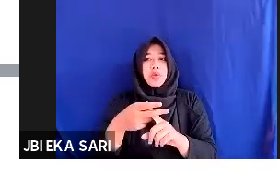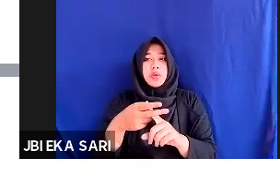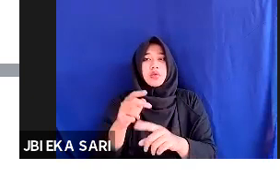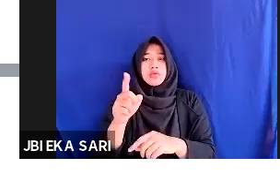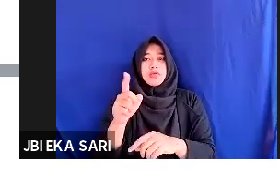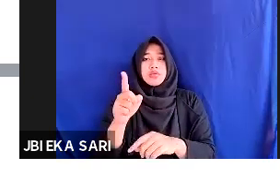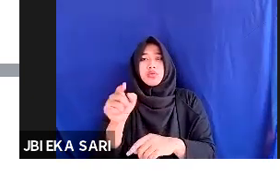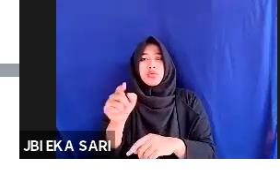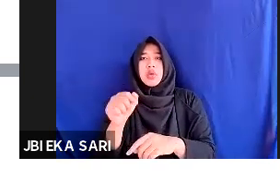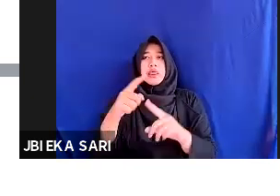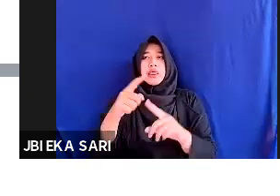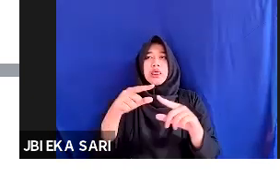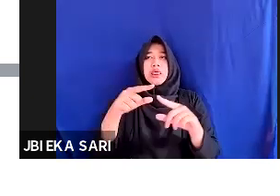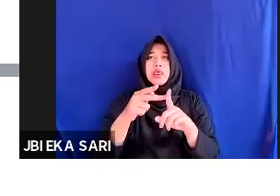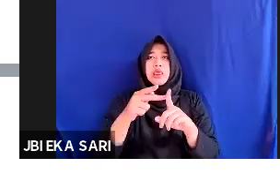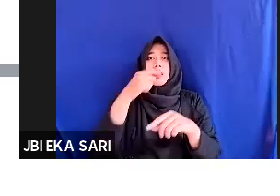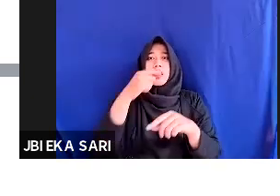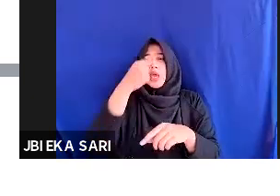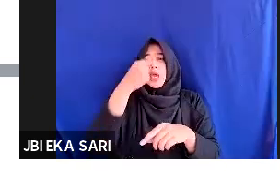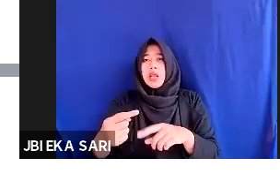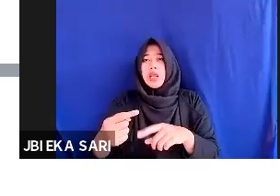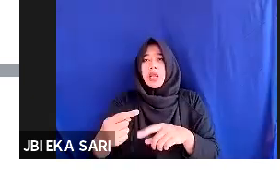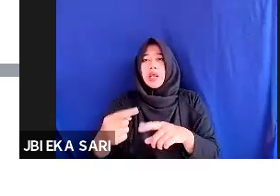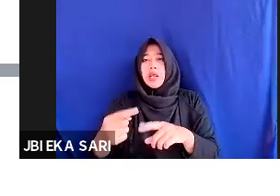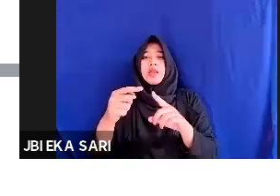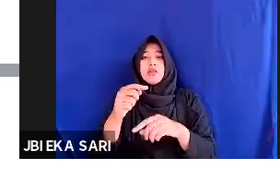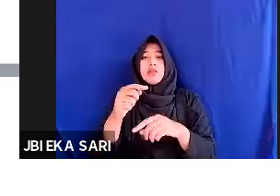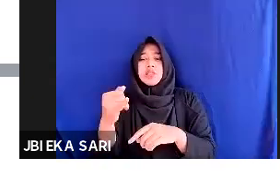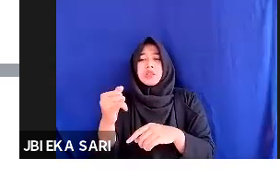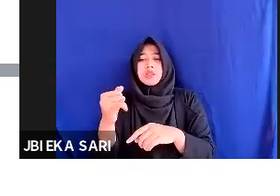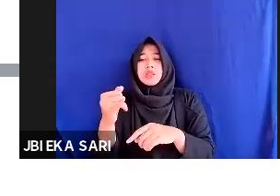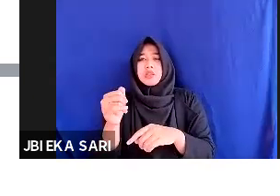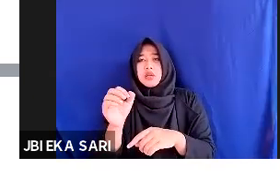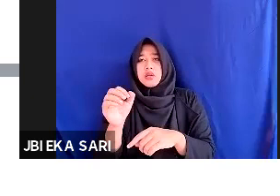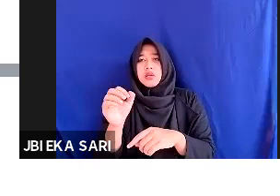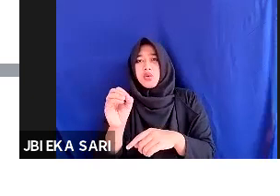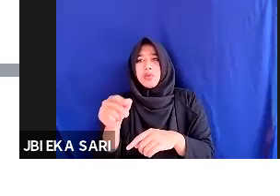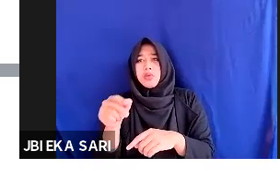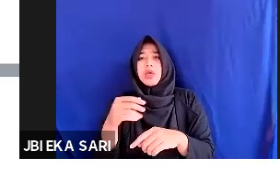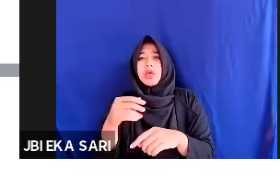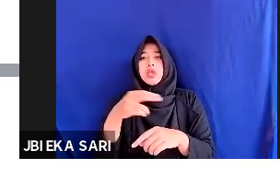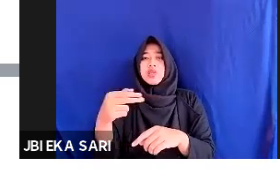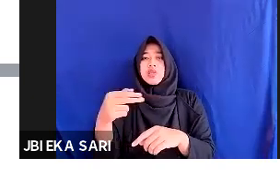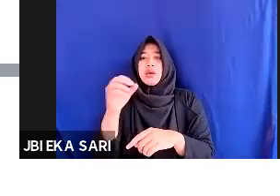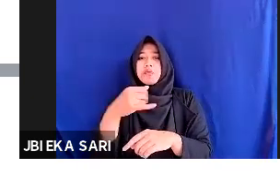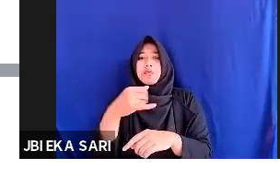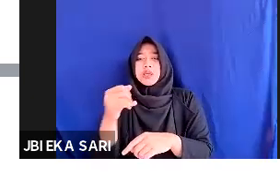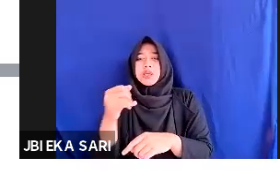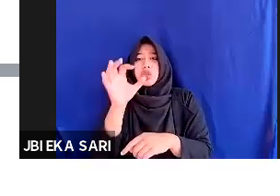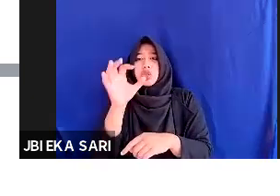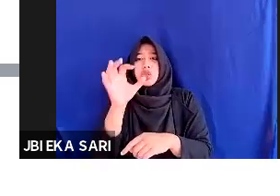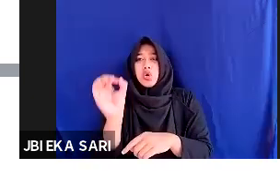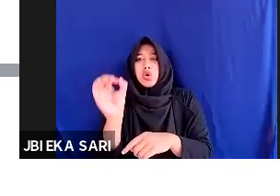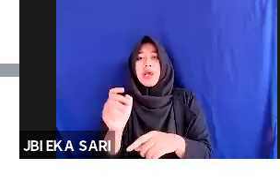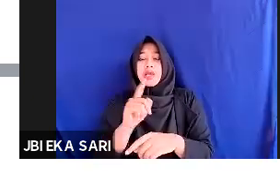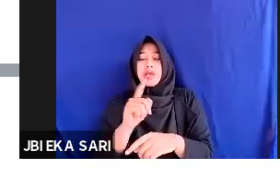Dunia, IMF juga ya, kita negatif tapi tidak terlalu besar, itu good news-nya ya. Sementara